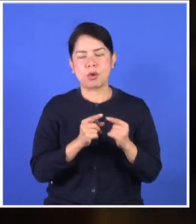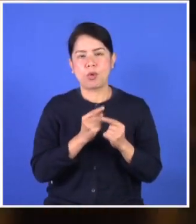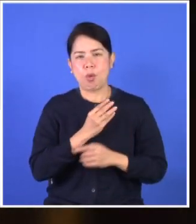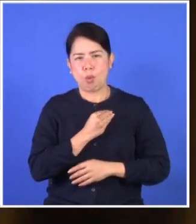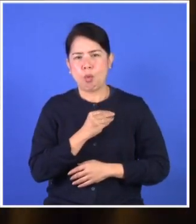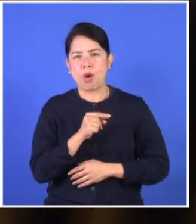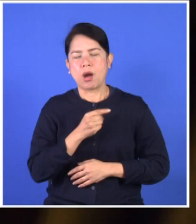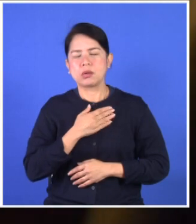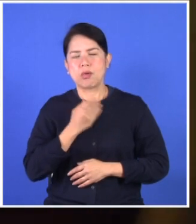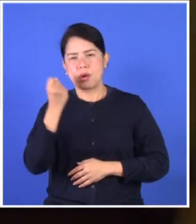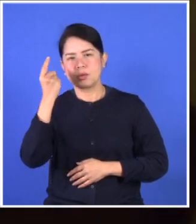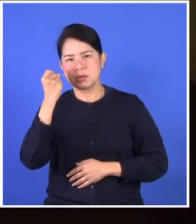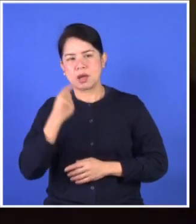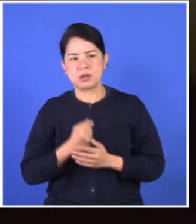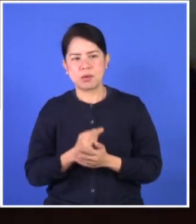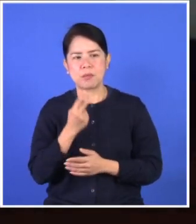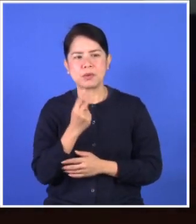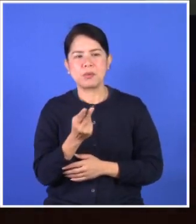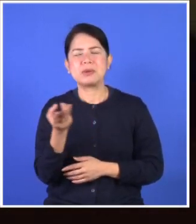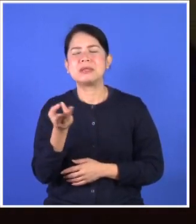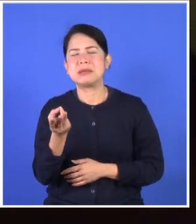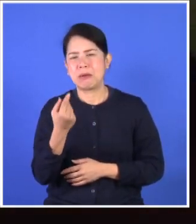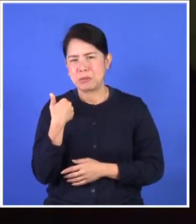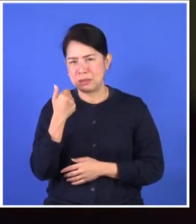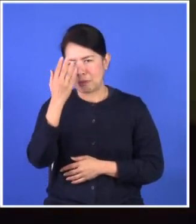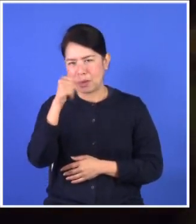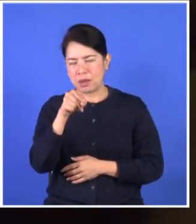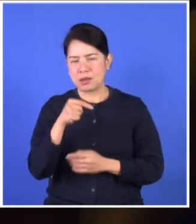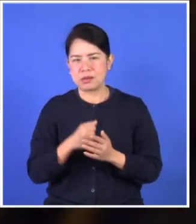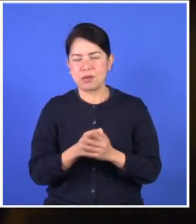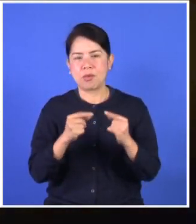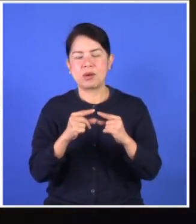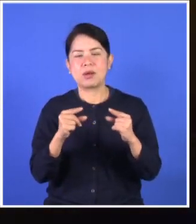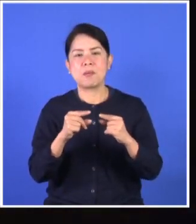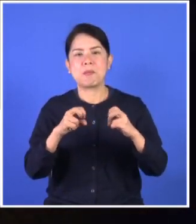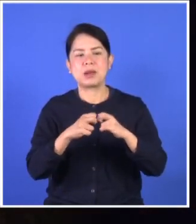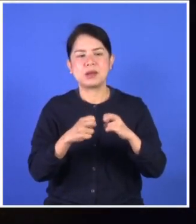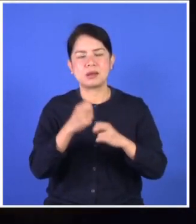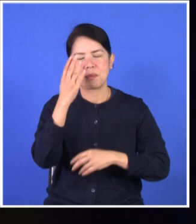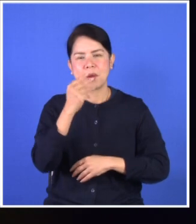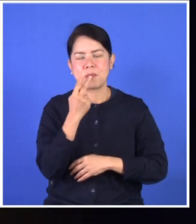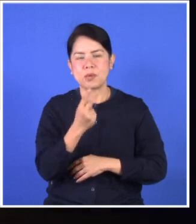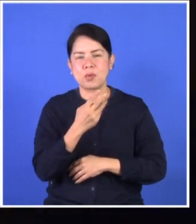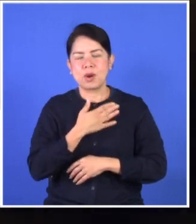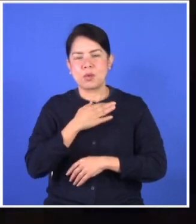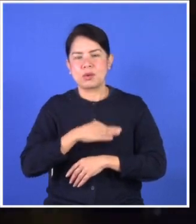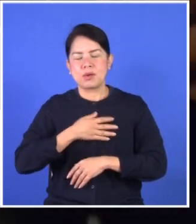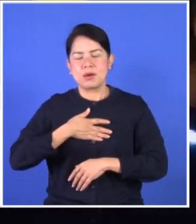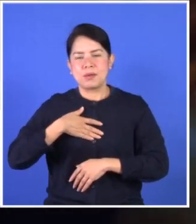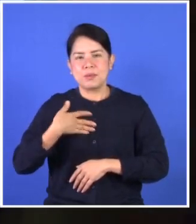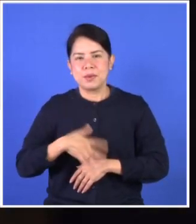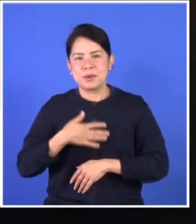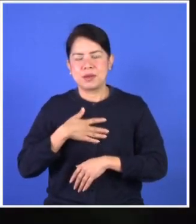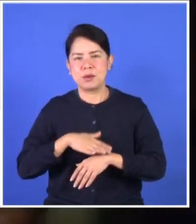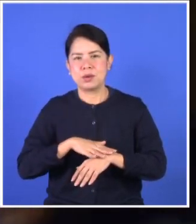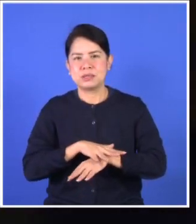งๆนะพี่ คือ เราจะมองว่าโอ้ตัวเล็กนิดเดียวเองทำให้เป็นเรื่องใหญ่ทำไมคือบางคนมันเห็นแล้วมันขนลุกขนพองอาการมันแบบความดันจะขึ้น